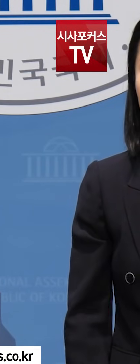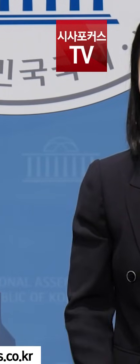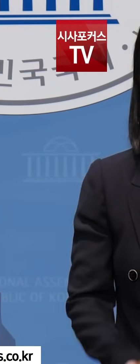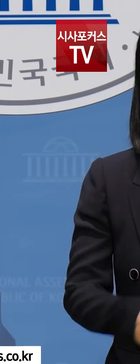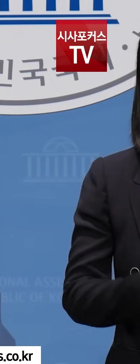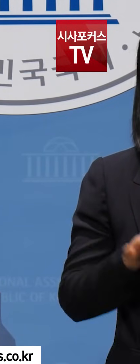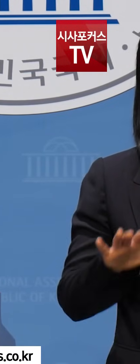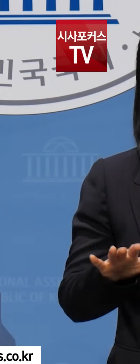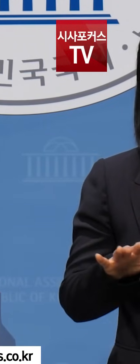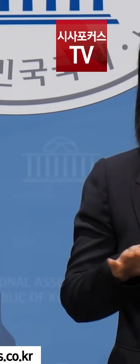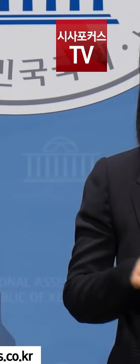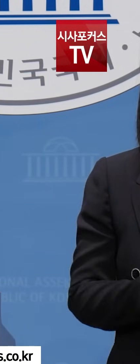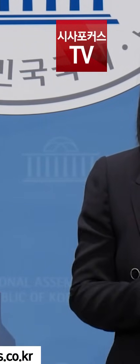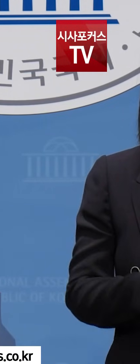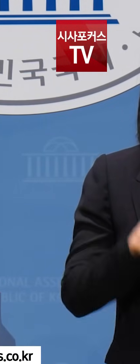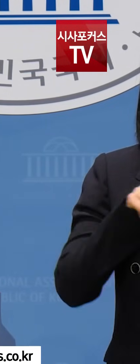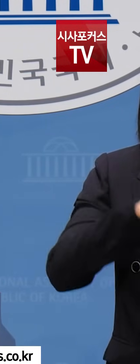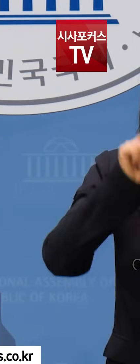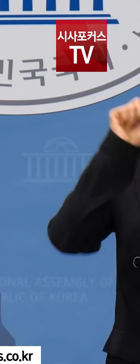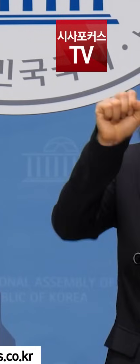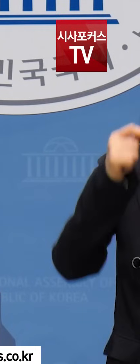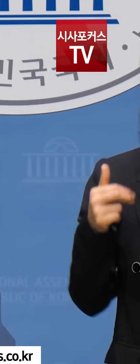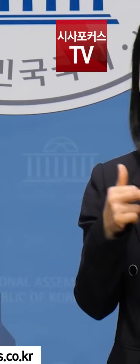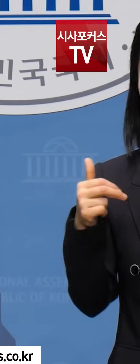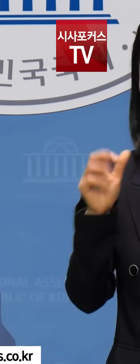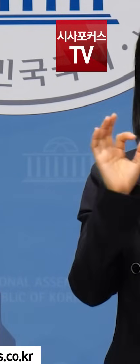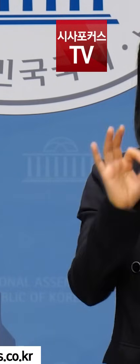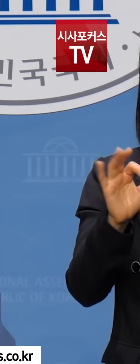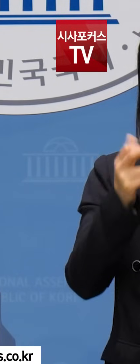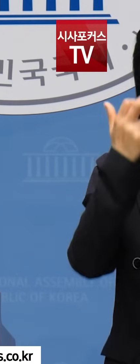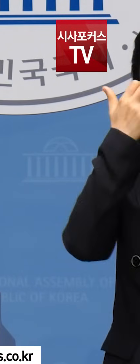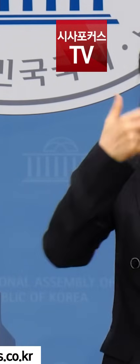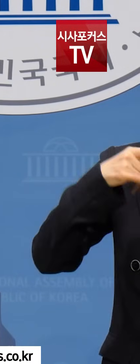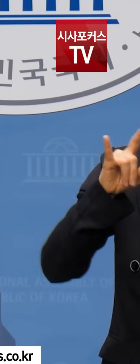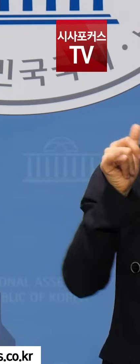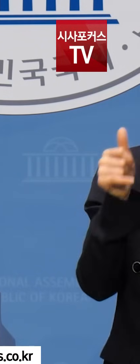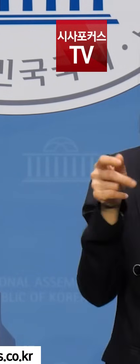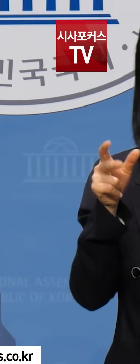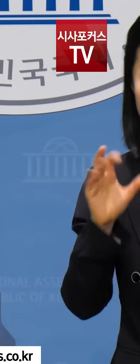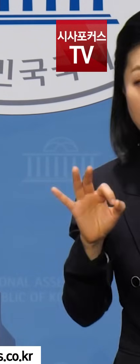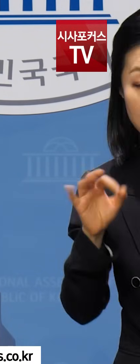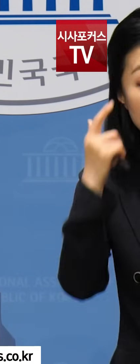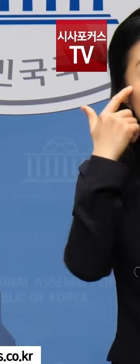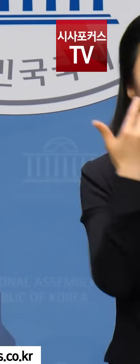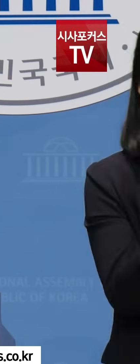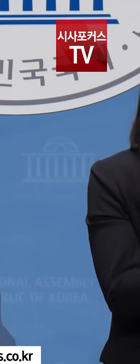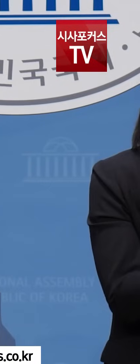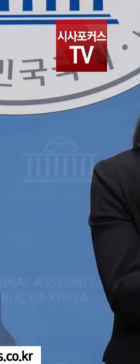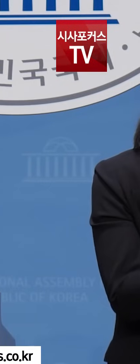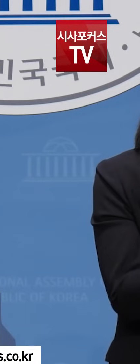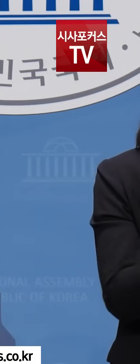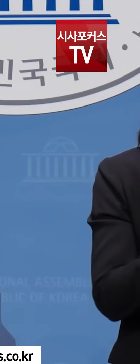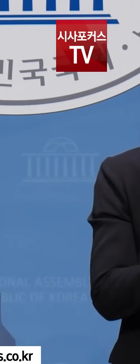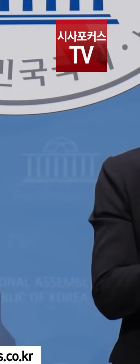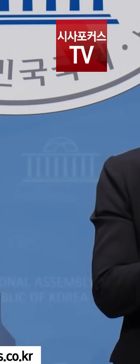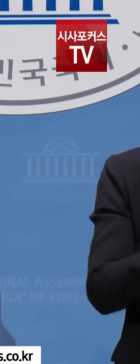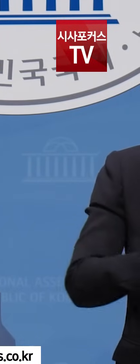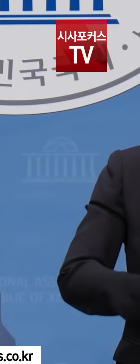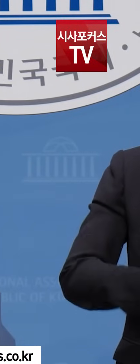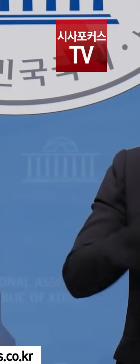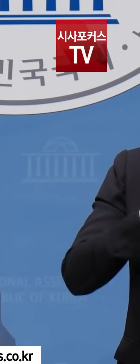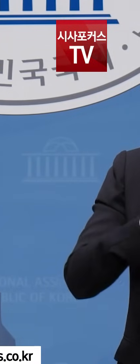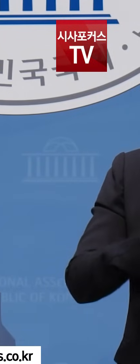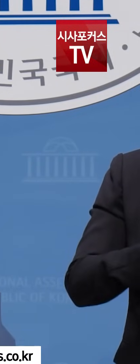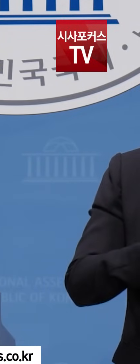후보 간의 토론을 통해서 최재형 후보가 이것을 물어봤습니다. 그랬더니 진실에